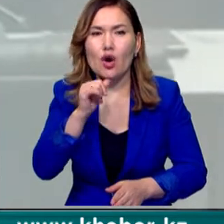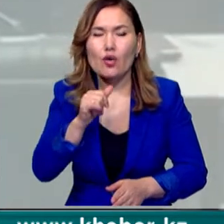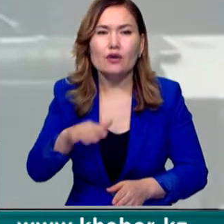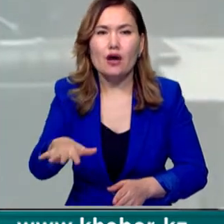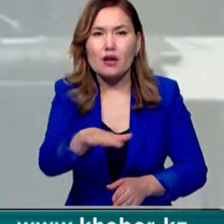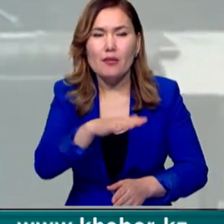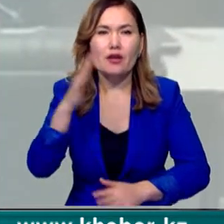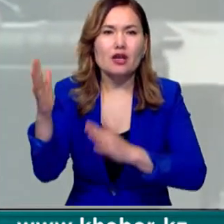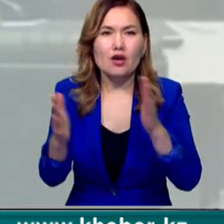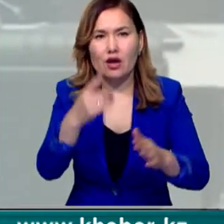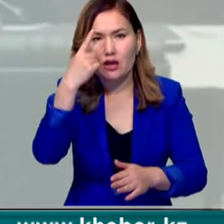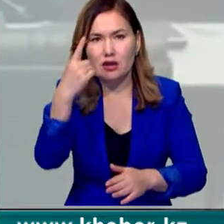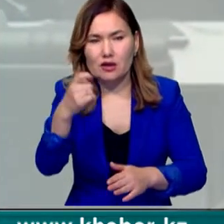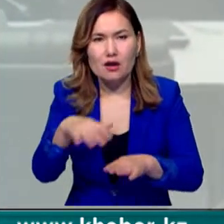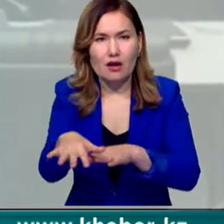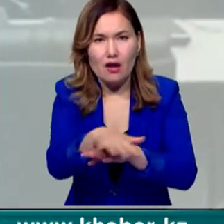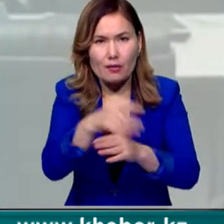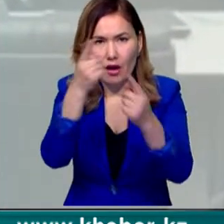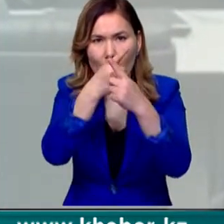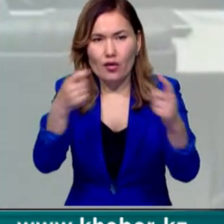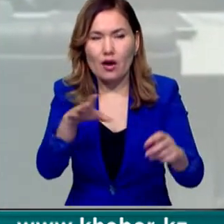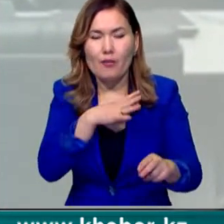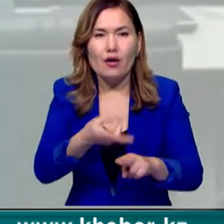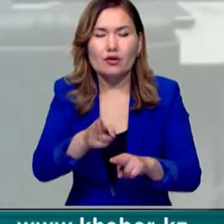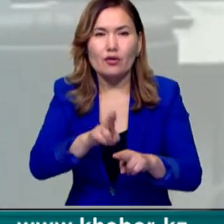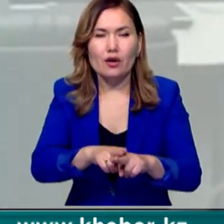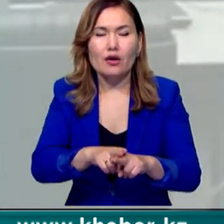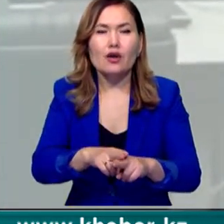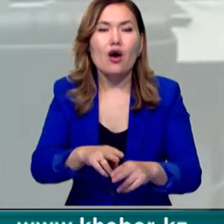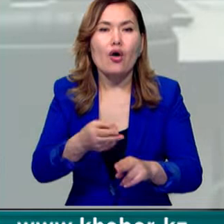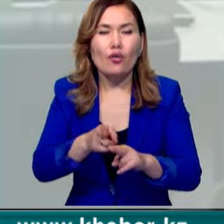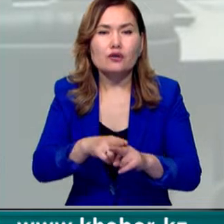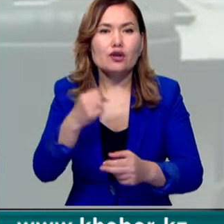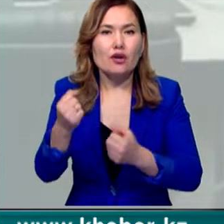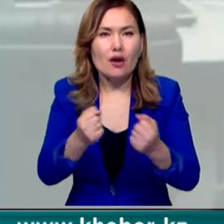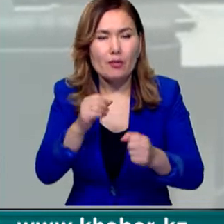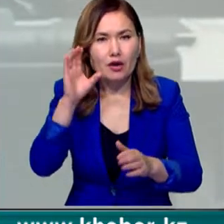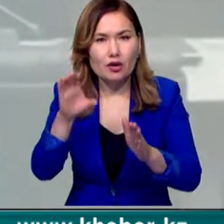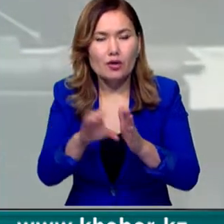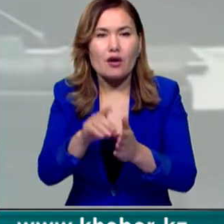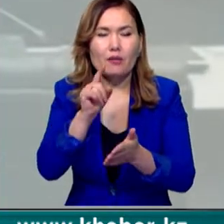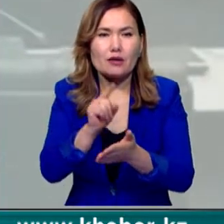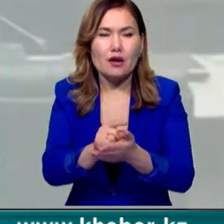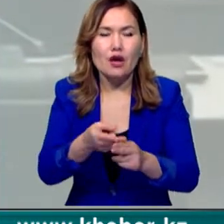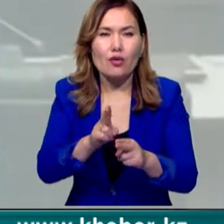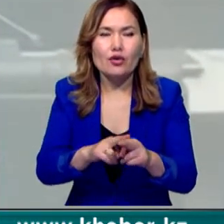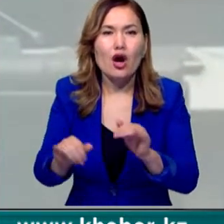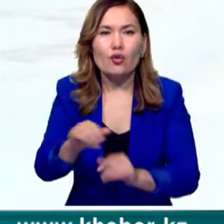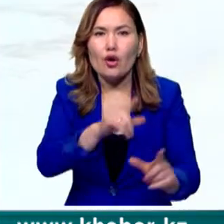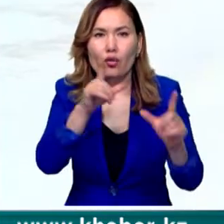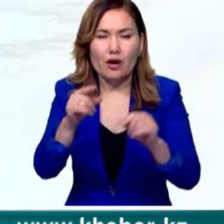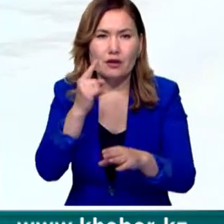дауылды ескерту жарияланды. Біздің берген ұсыныстарымызды орындауды және елді мекендерден тыс жерлерге шықпауымызды